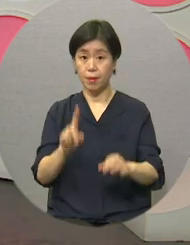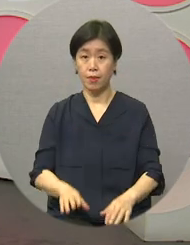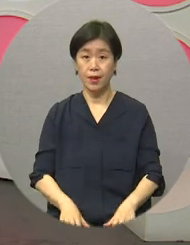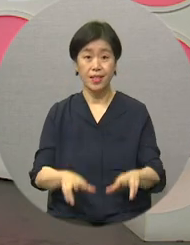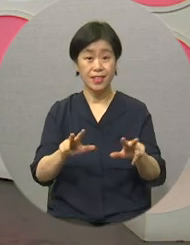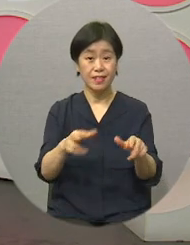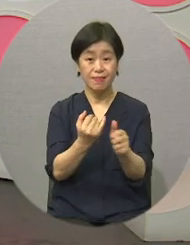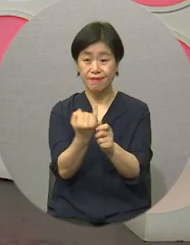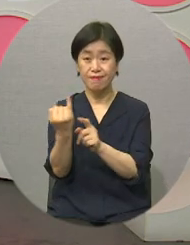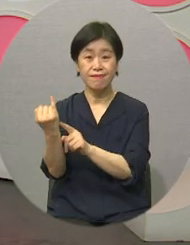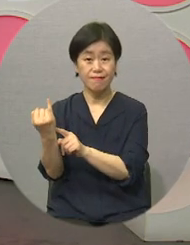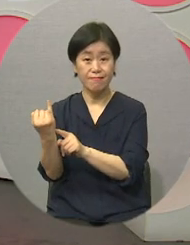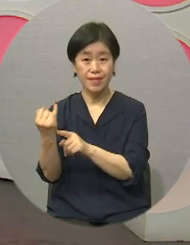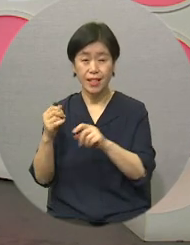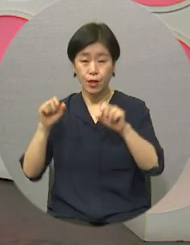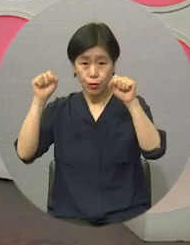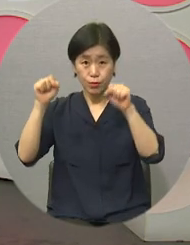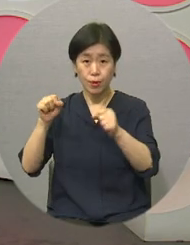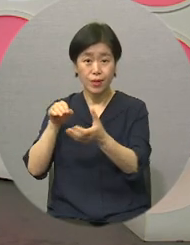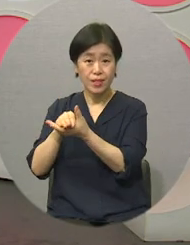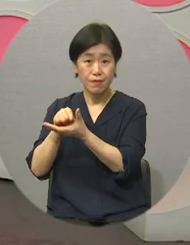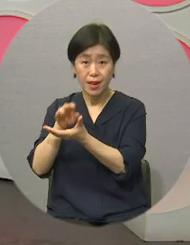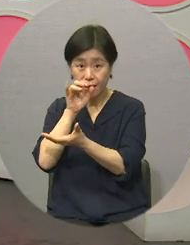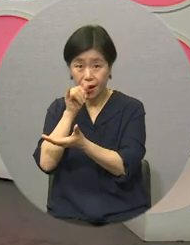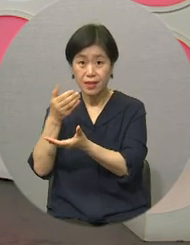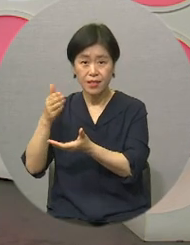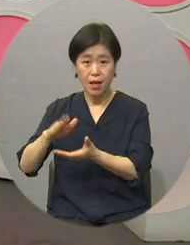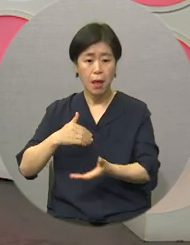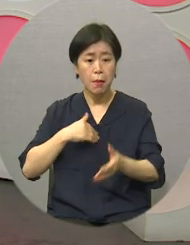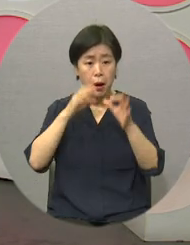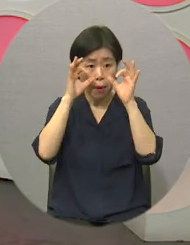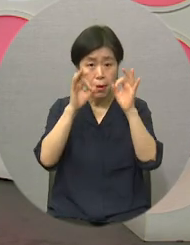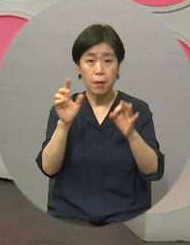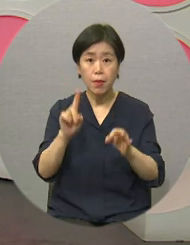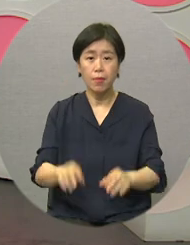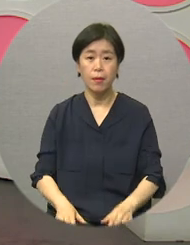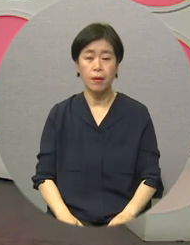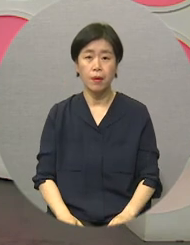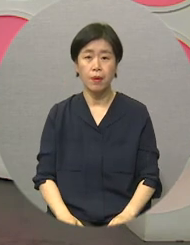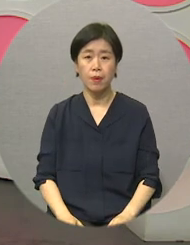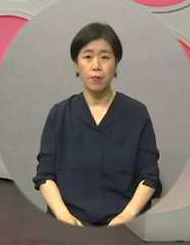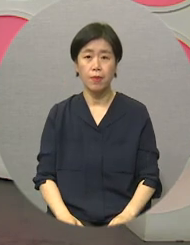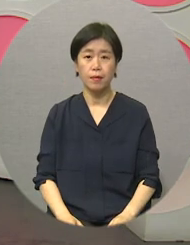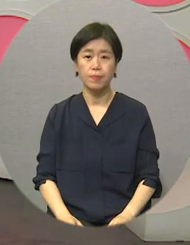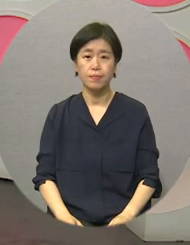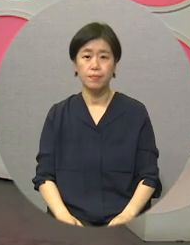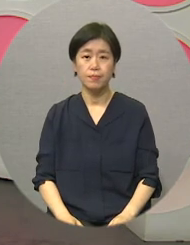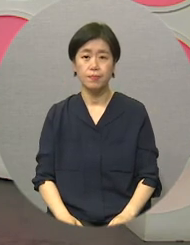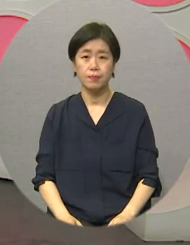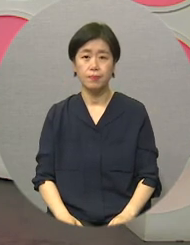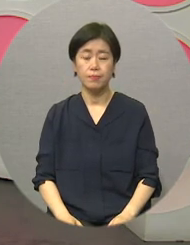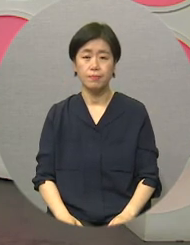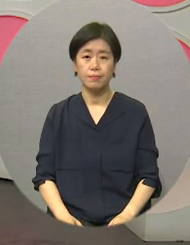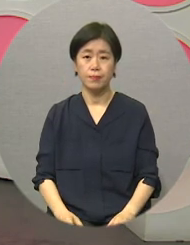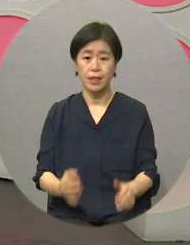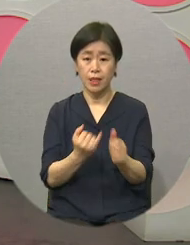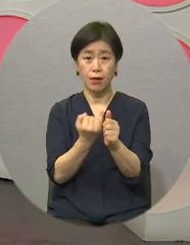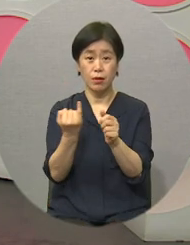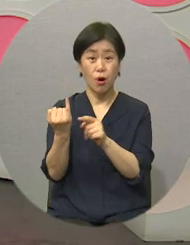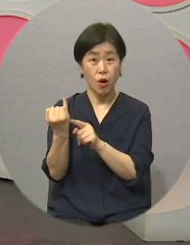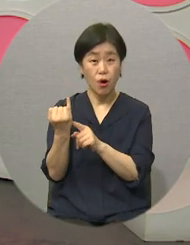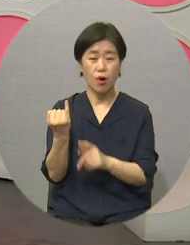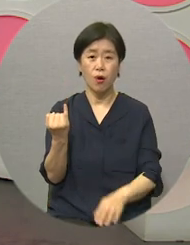신부가 운동하자아요 이제 의족을 하고서 그 신부가 이렇게 난 하는 거 봤는데 제가